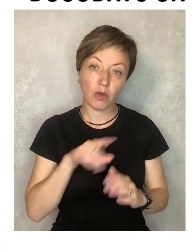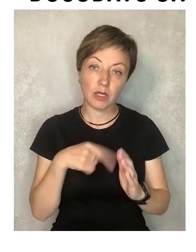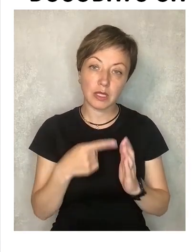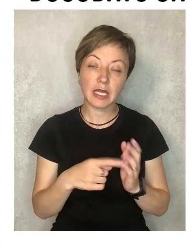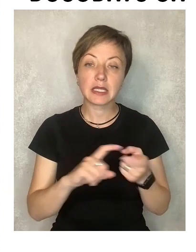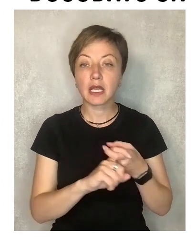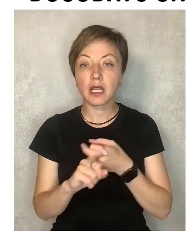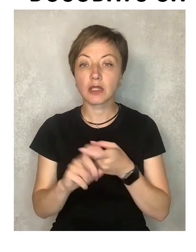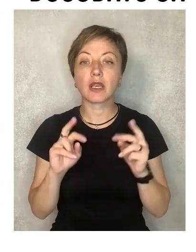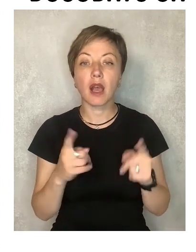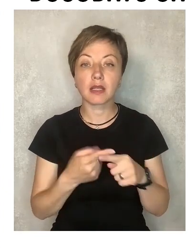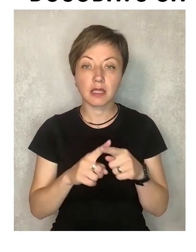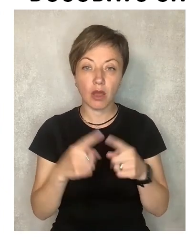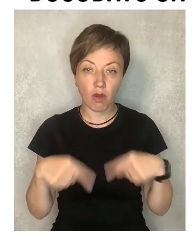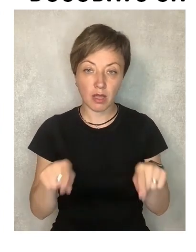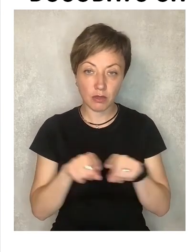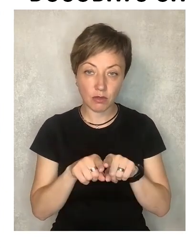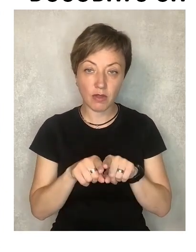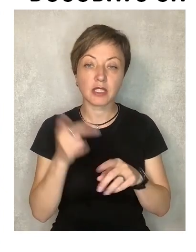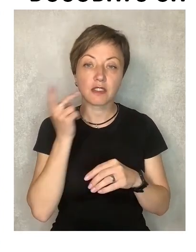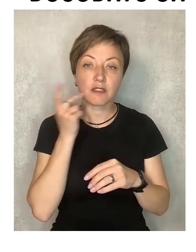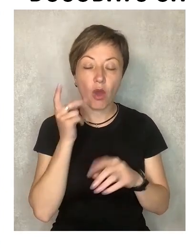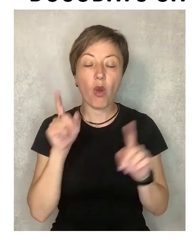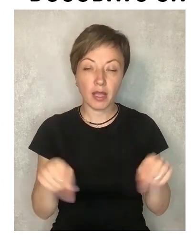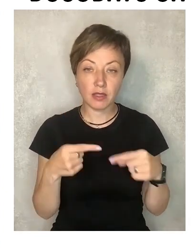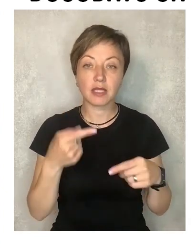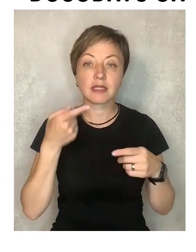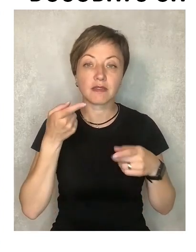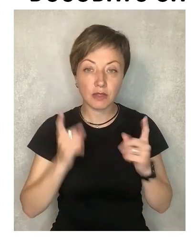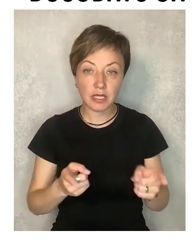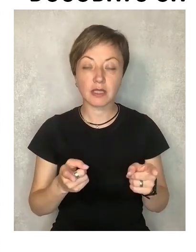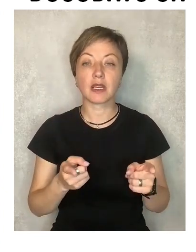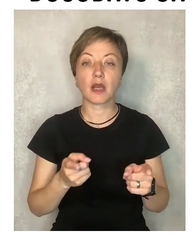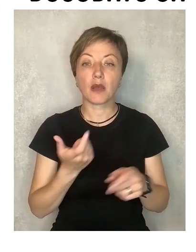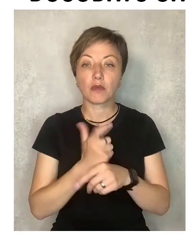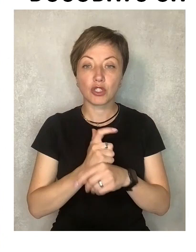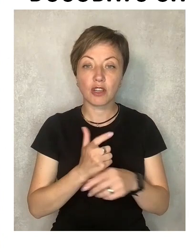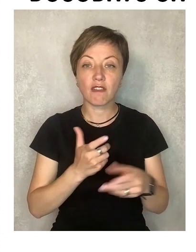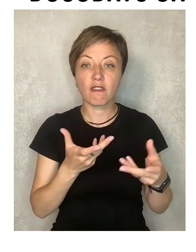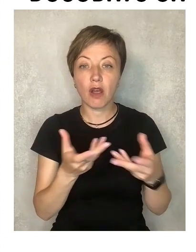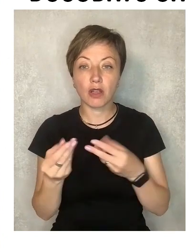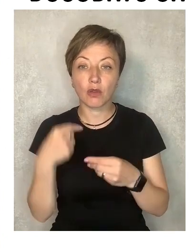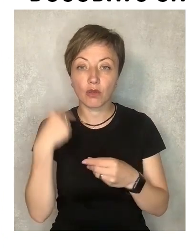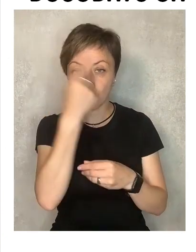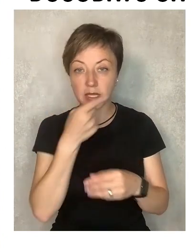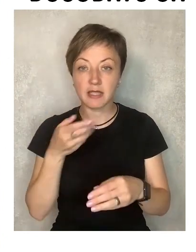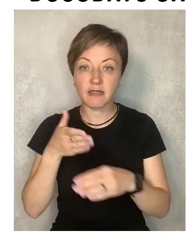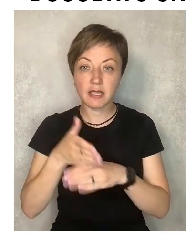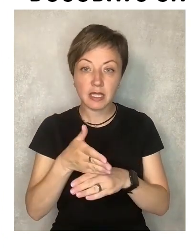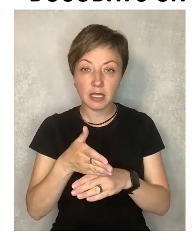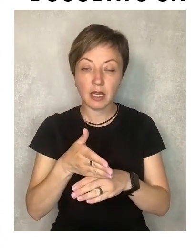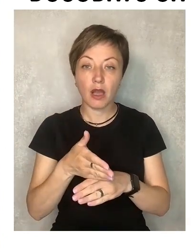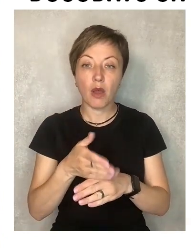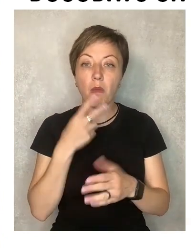організувати. Зазвичай, дійсно, на посадовців більше враження справляє особистий візит, показ